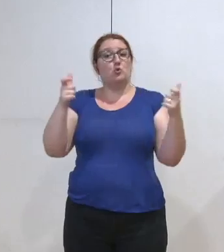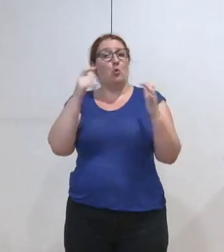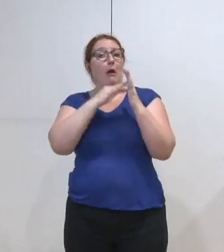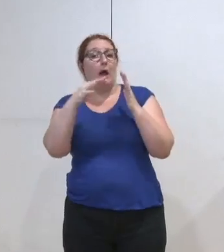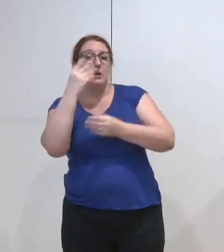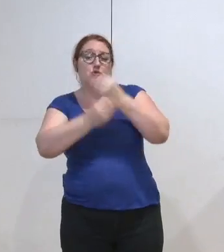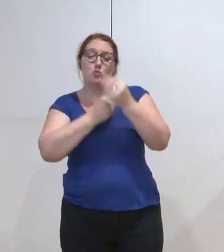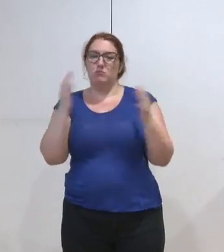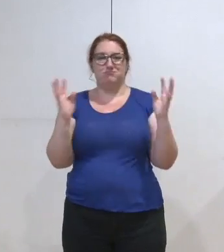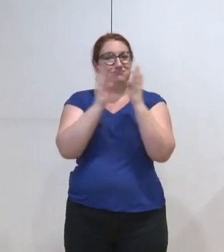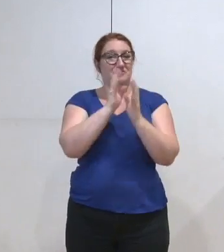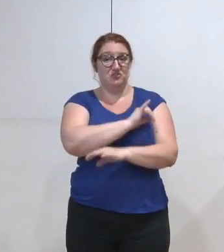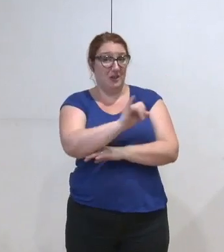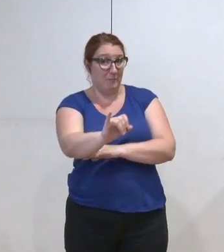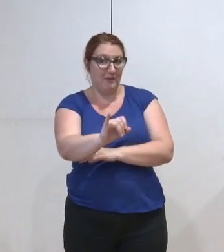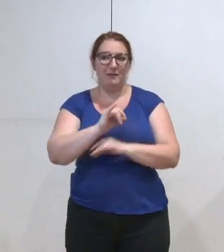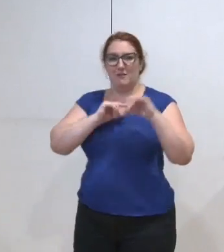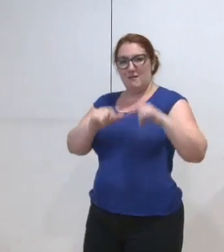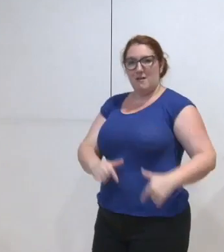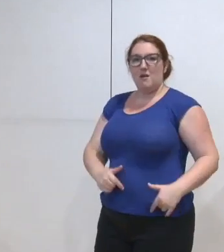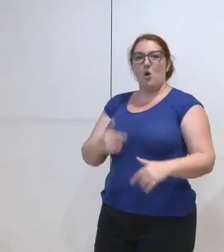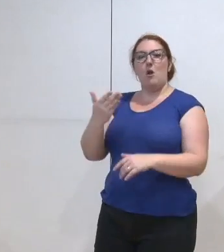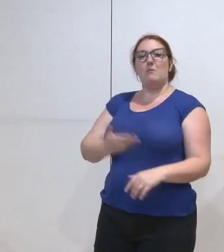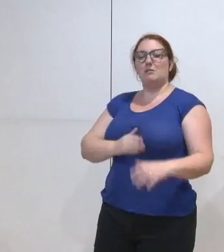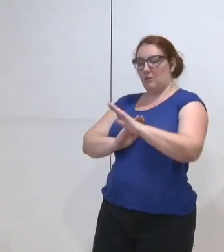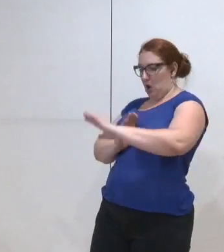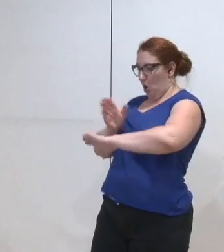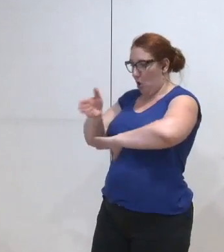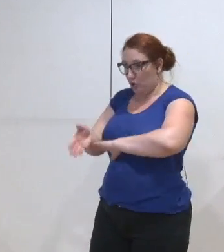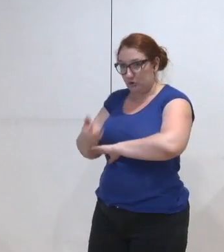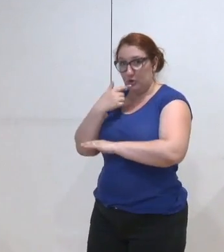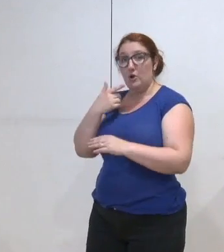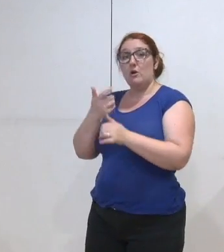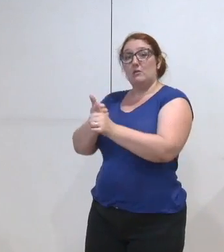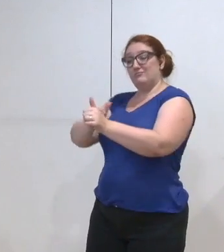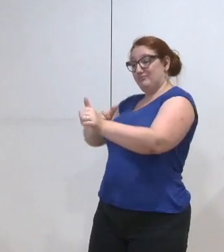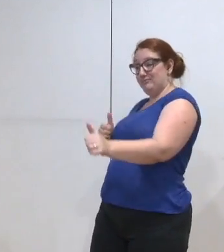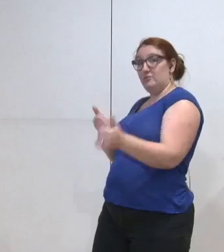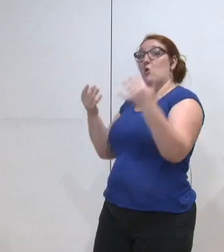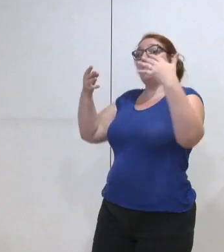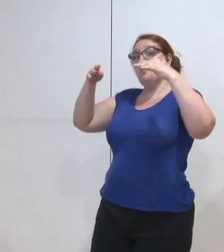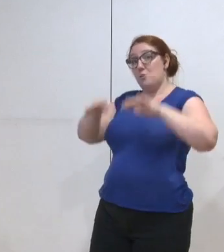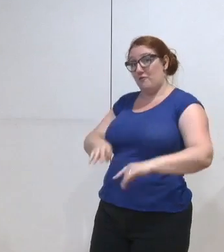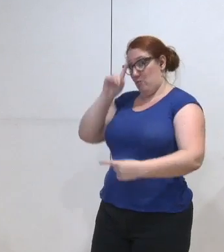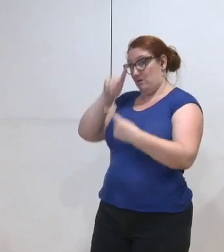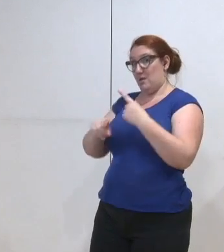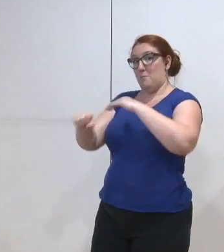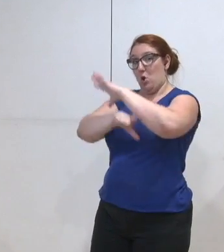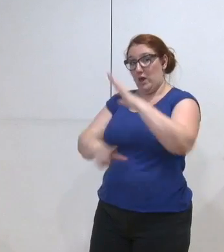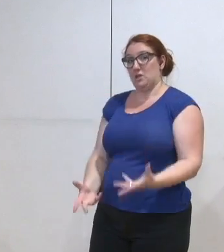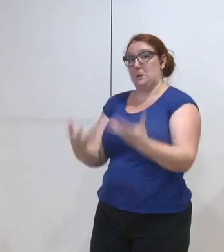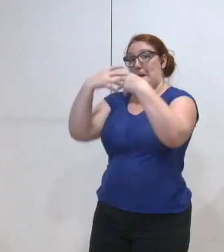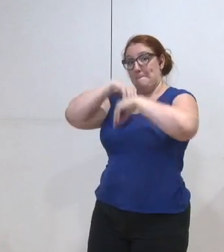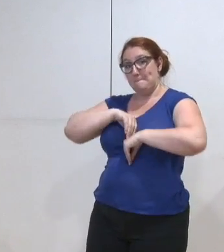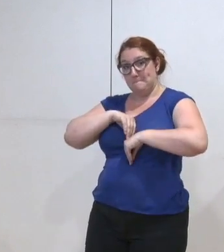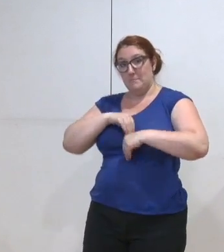quand il arrive à l'entrée de l'école maternelle à 9 mois de retard en terme d'acquisition du langage par rapport à